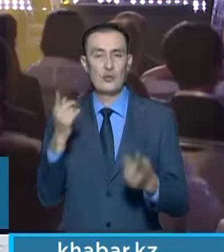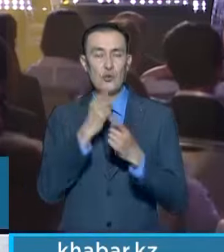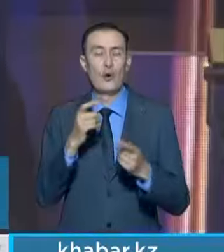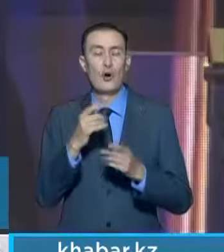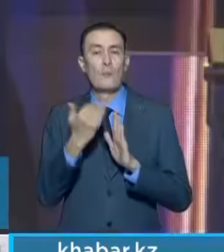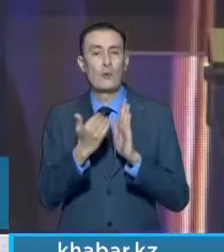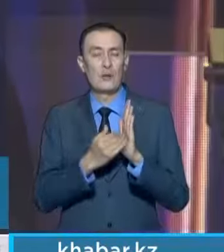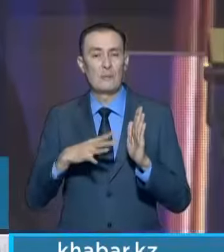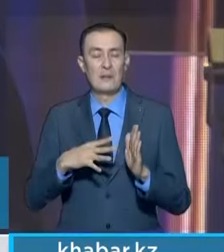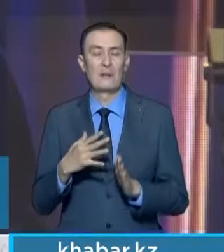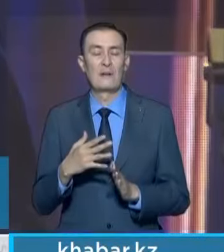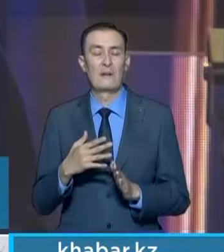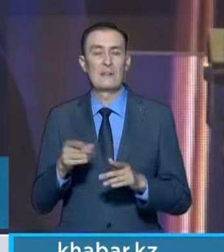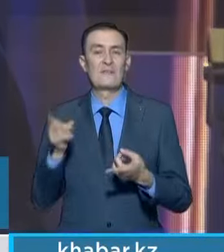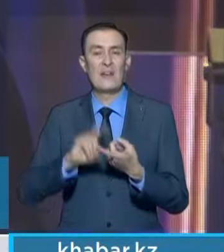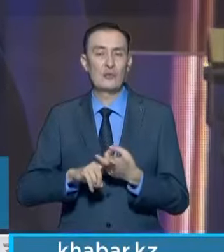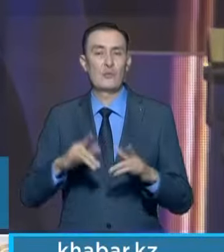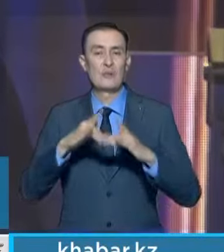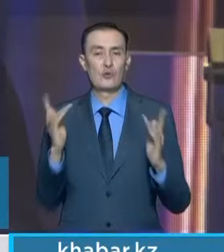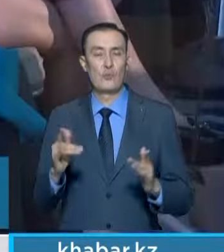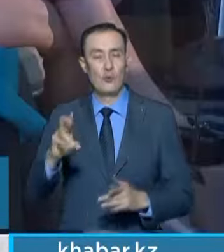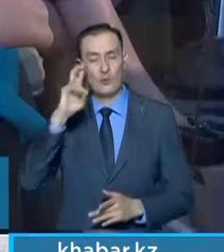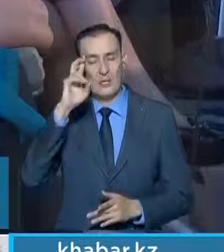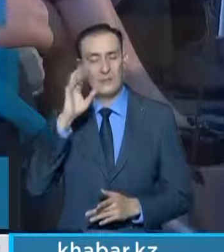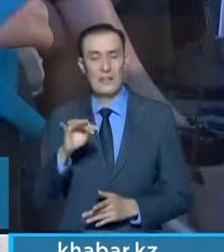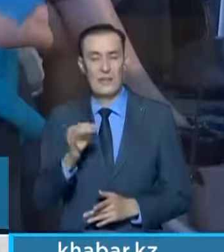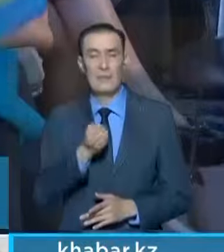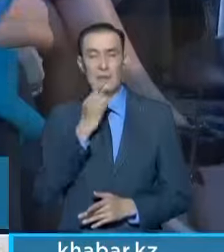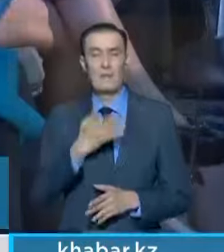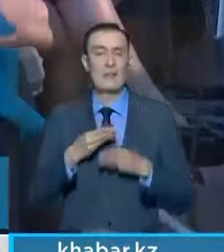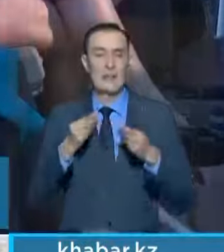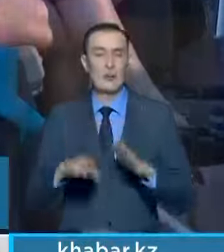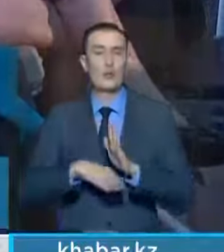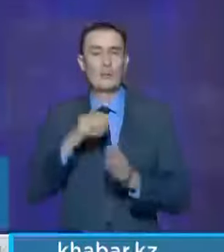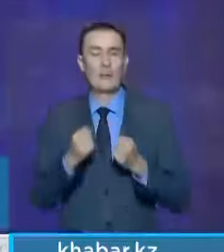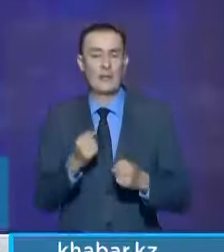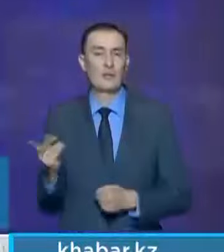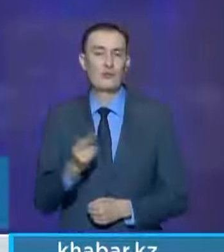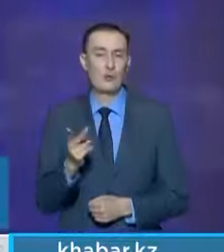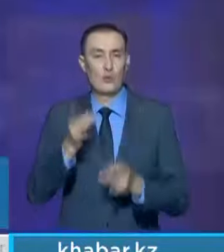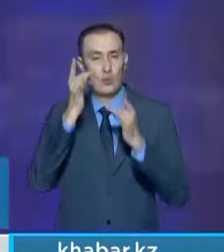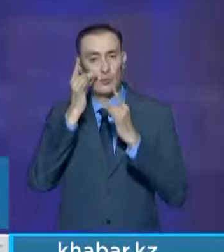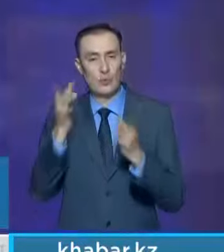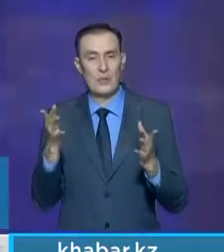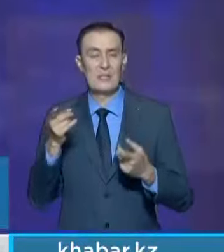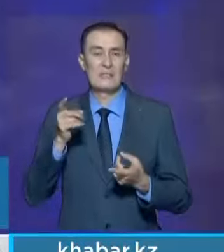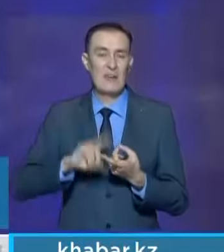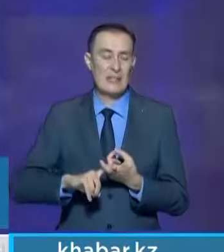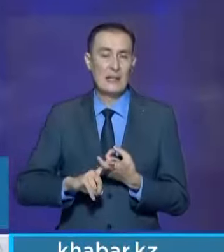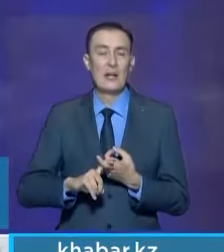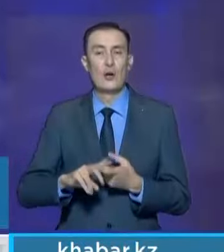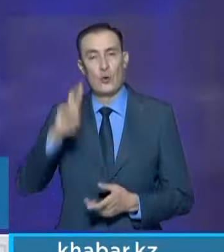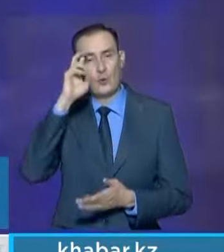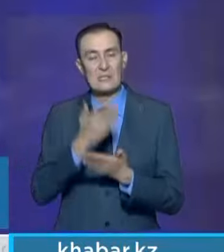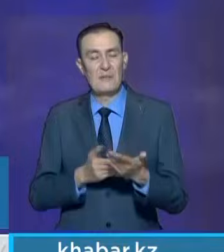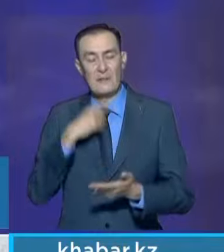проект «Заковат» стал еще одним мостом, соединяющим страны и благоприятно влияющим на укрепление двусторонних культурно-гуманитарных связей.